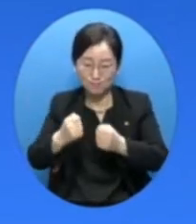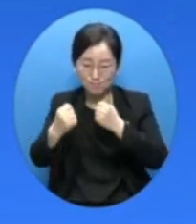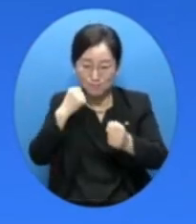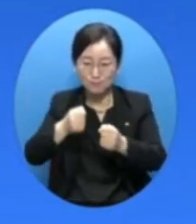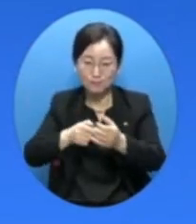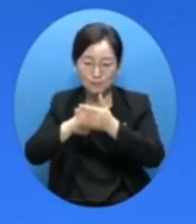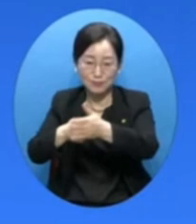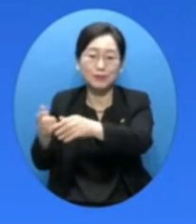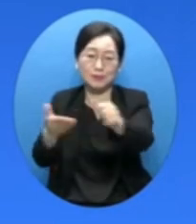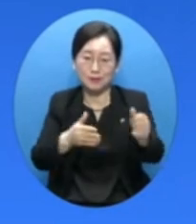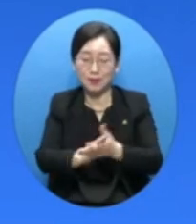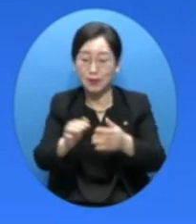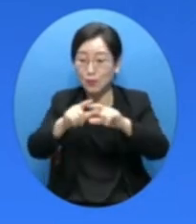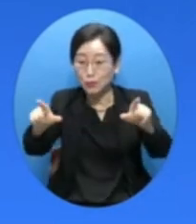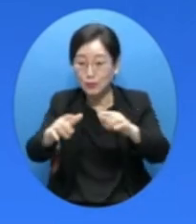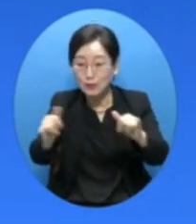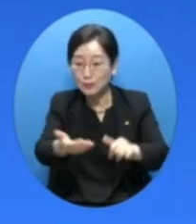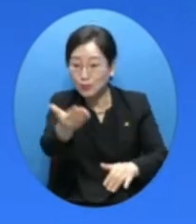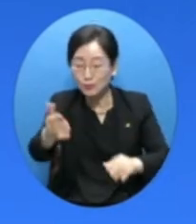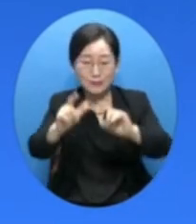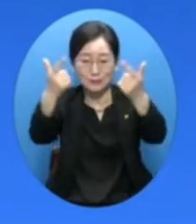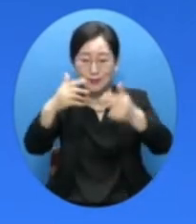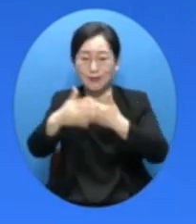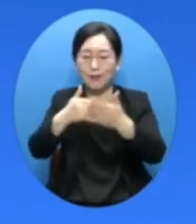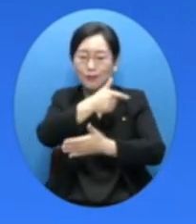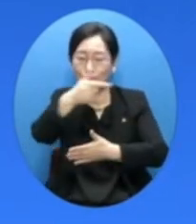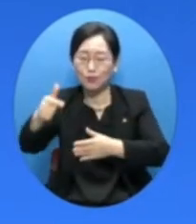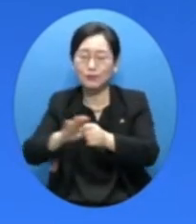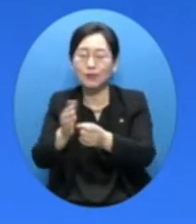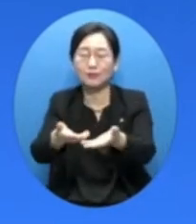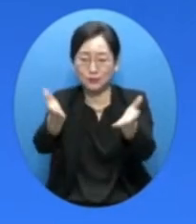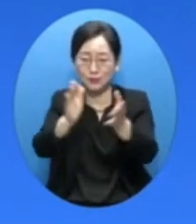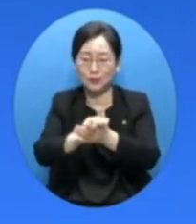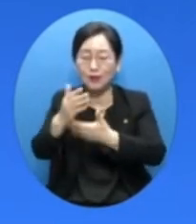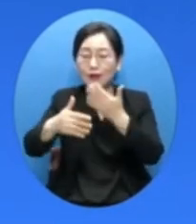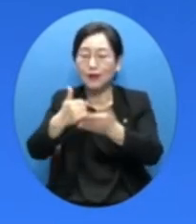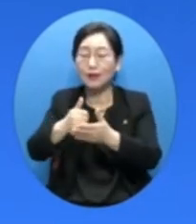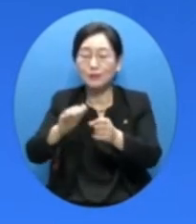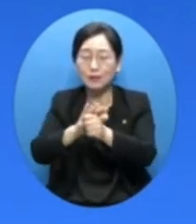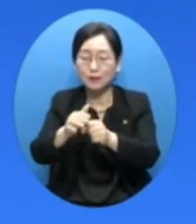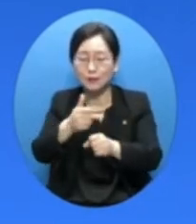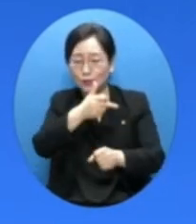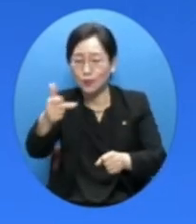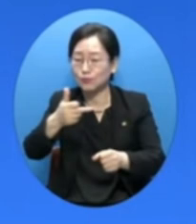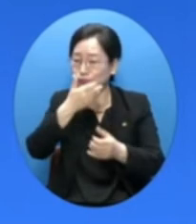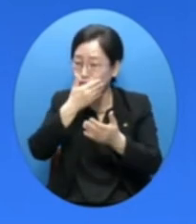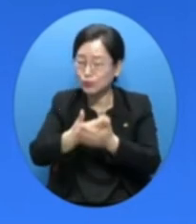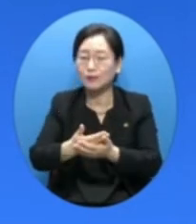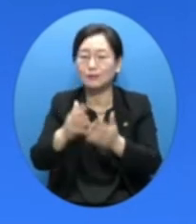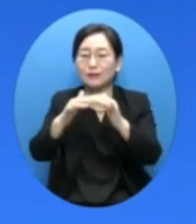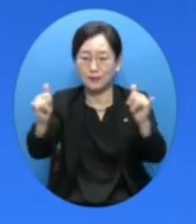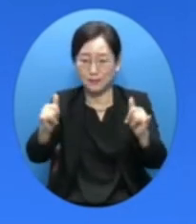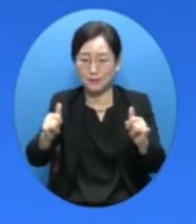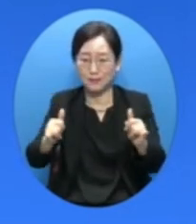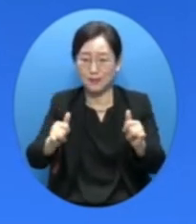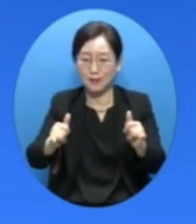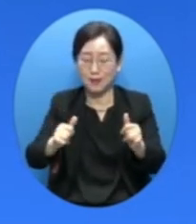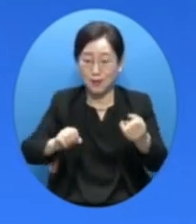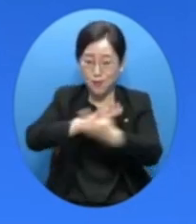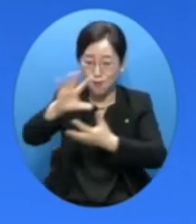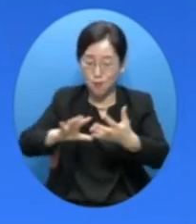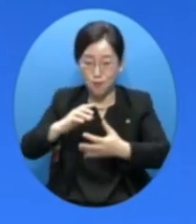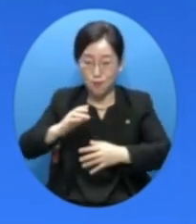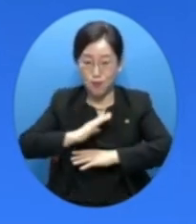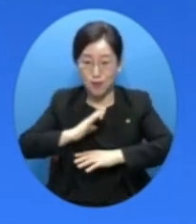바랍니다. 여러분 보통 사람이 아닙니다. 하나님 여러분을 너무나 사랑하고 계십니다. 하나님이 사랑하는 매우 귀한 존재입니다. 그러므로 환란을 두려워하지